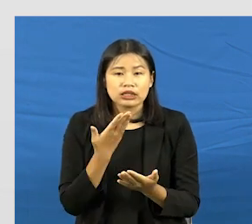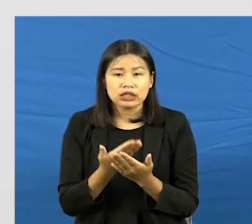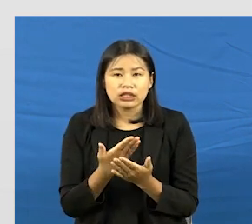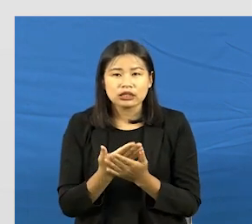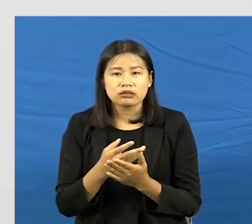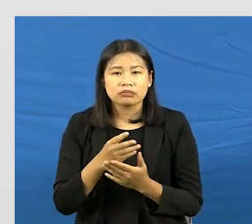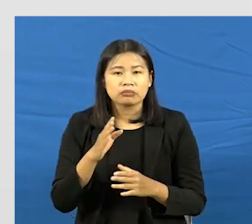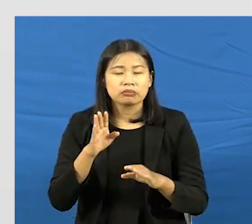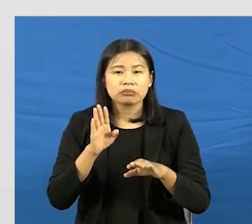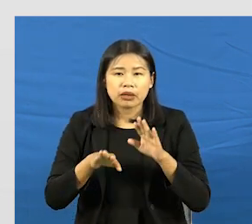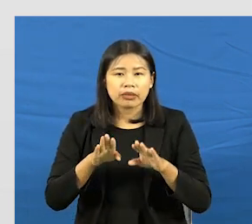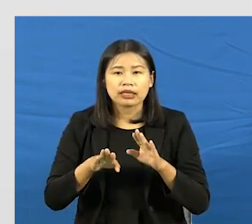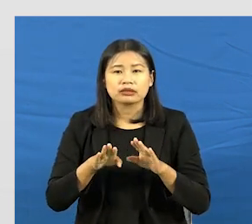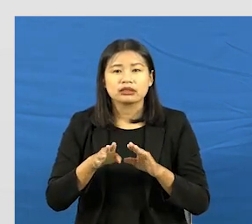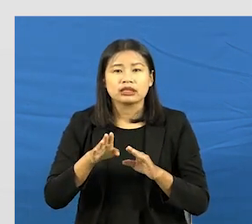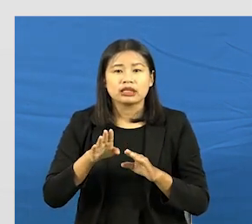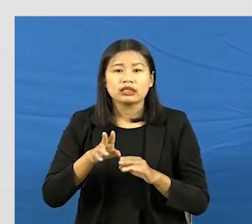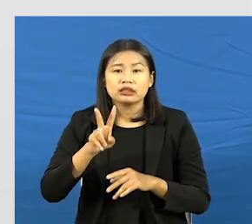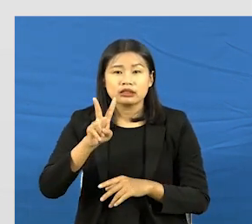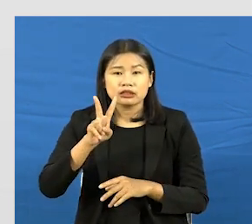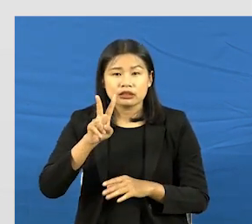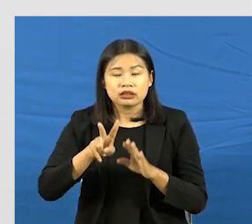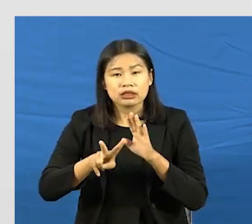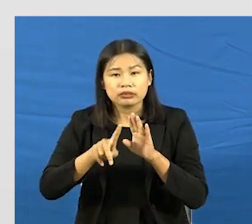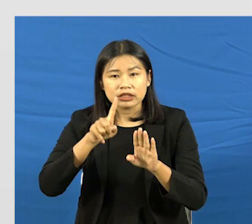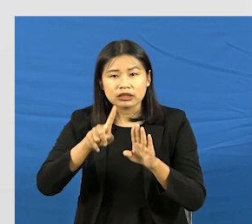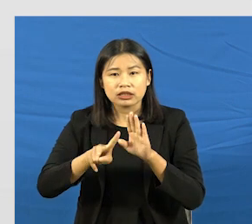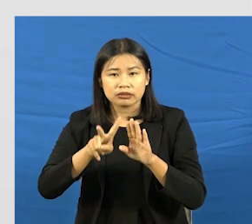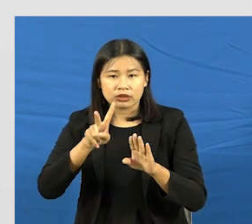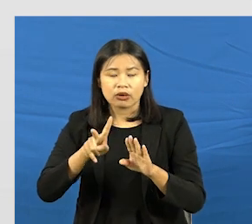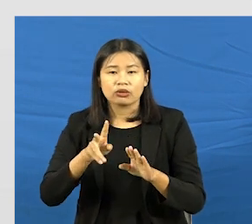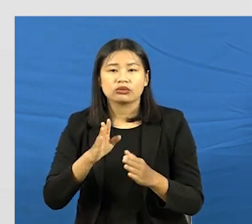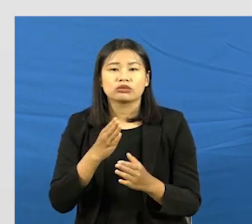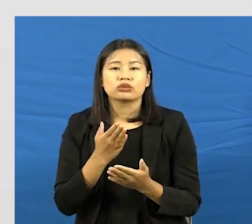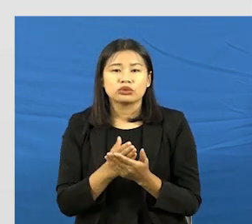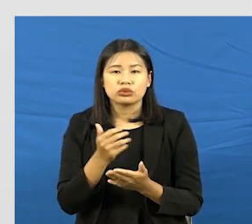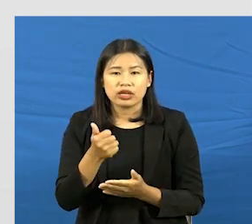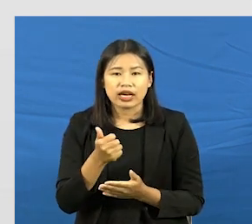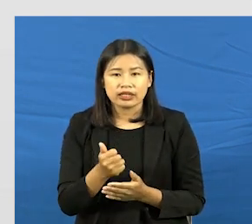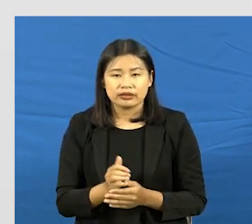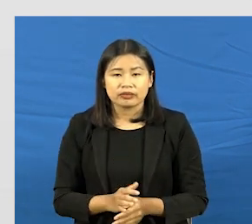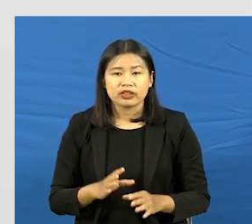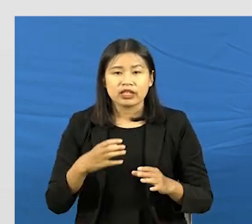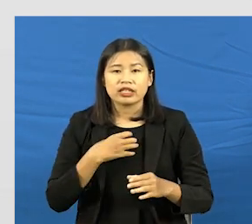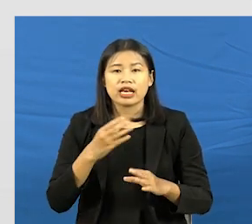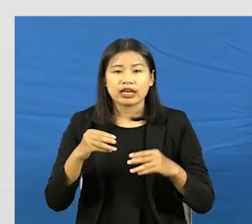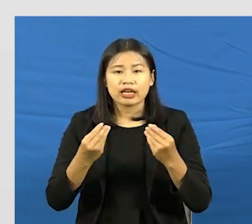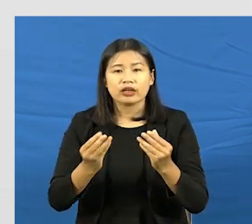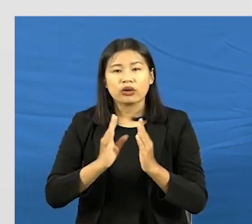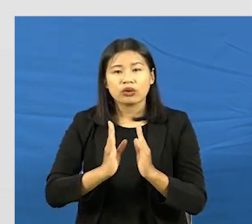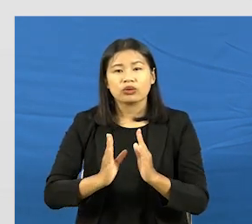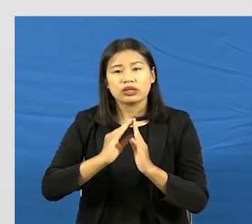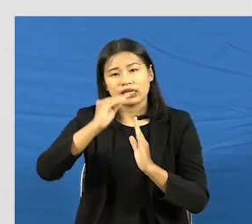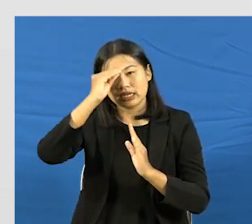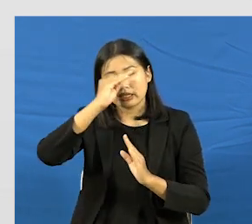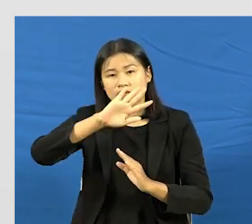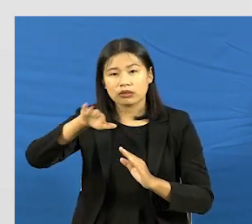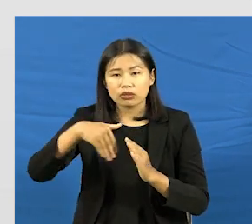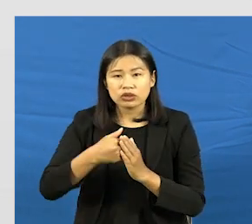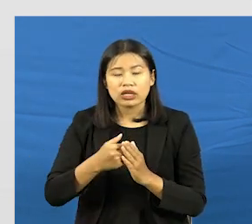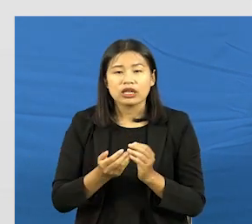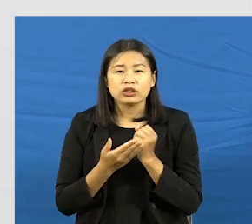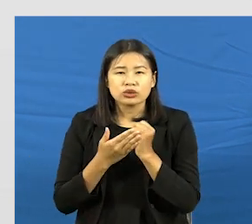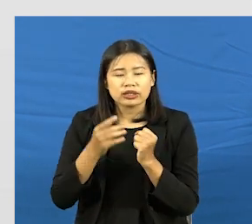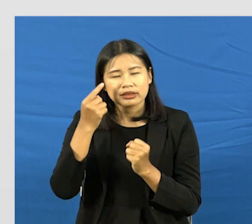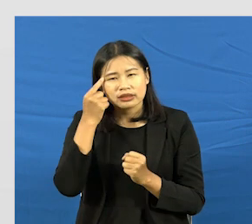นักศึกษาทุกท่านนะครับได้ช่วยกันคิดนะแล้วก็ลองหาช่องทางนะฮะในการที่จะดำเนินการสิ่งเหล่